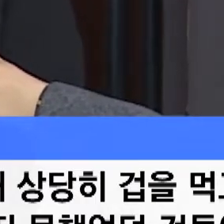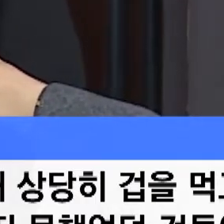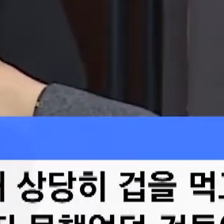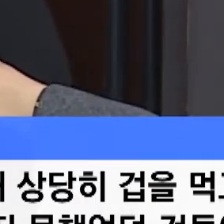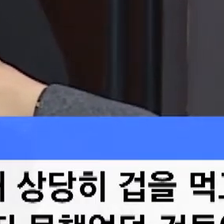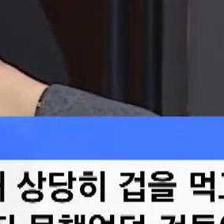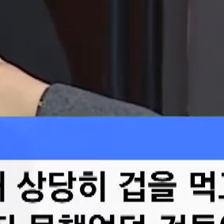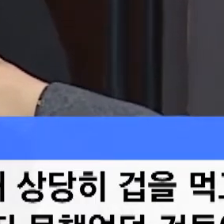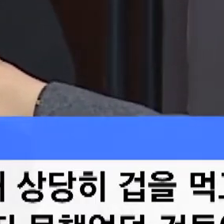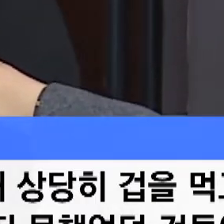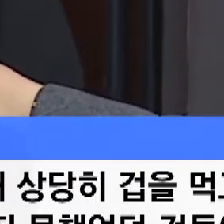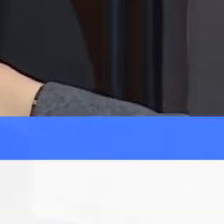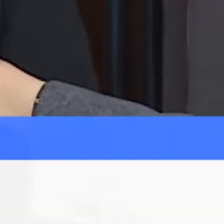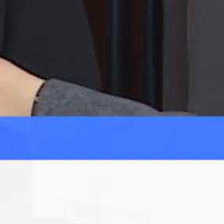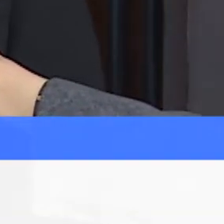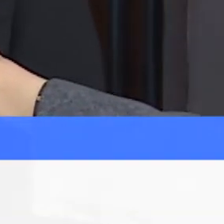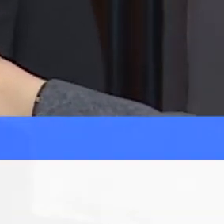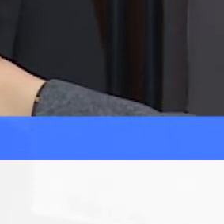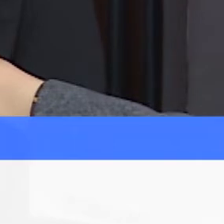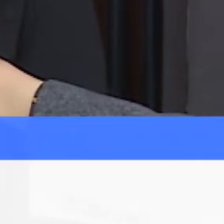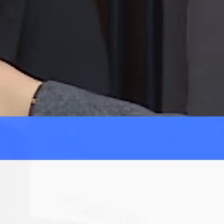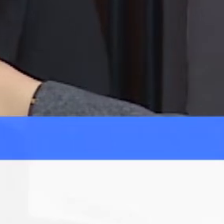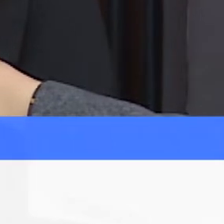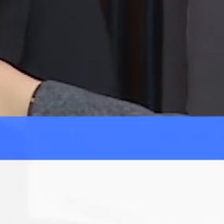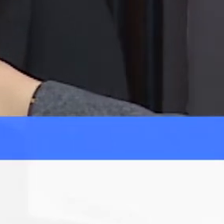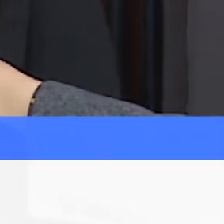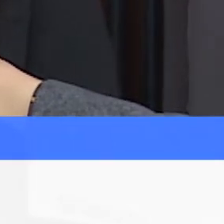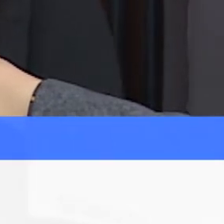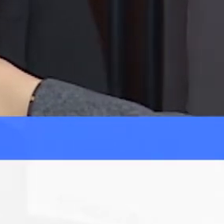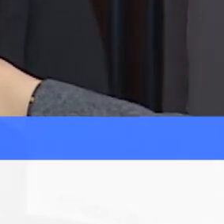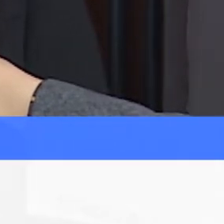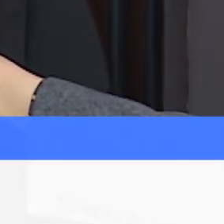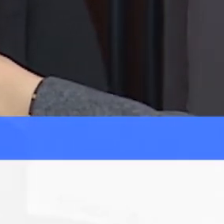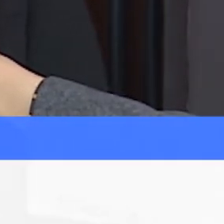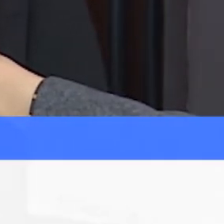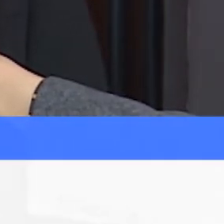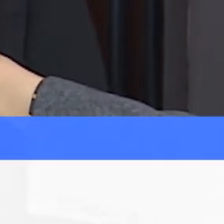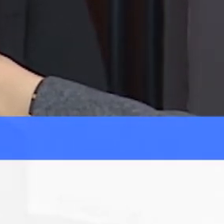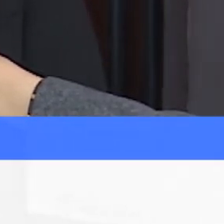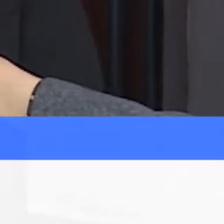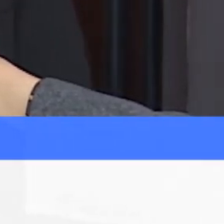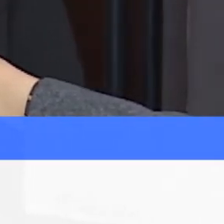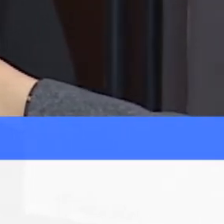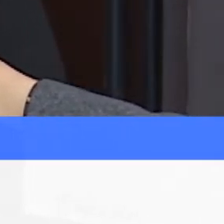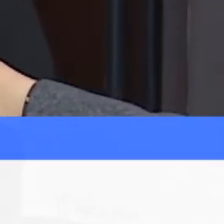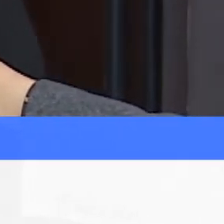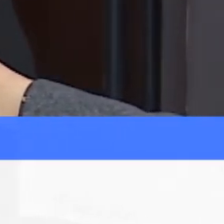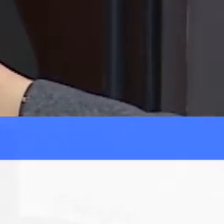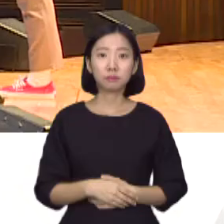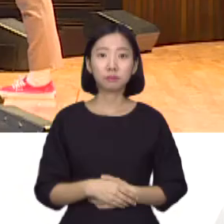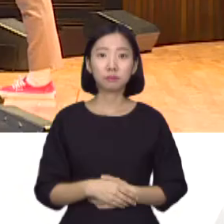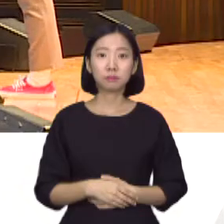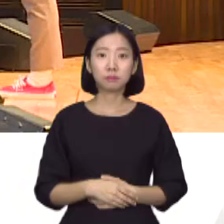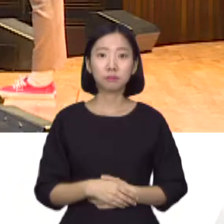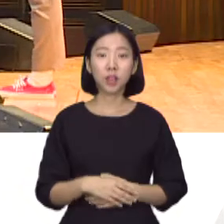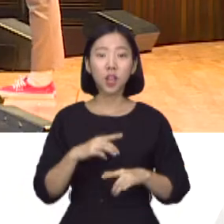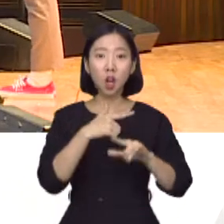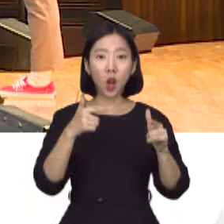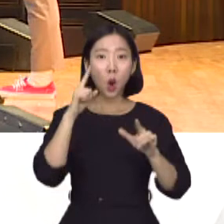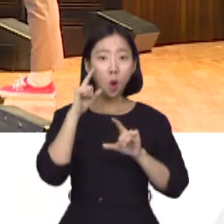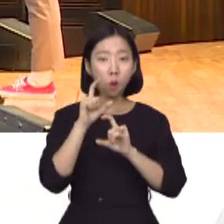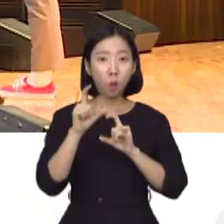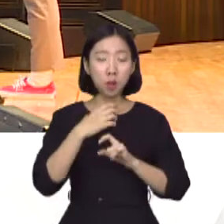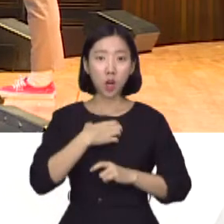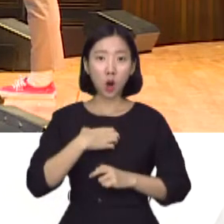알고는 있지만 실천하지 못했던 것들에 대해서 다시 한번 용기를 내고 앞으로 나아갈 수 있는 힘을 얻었던 것 같습니다.